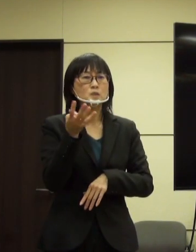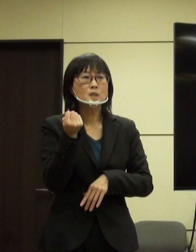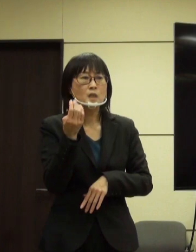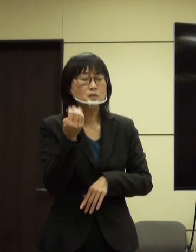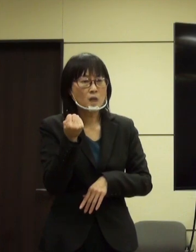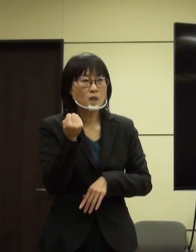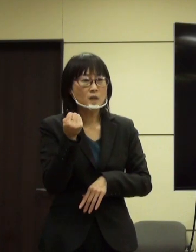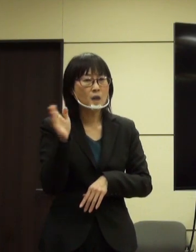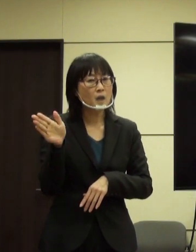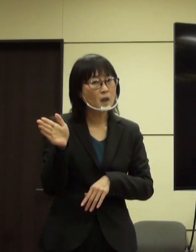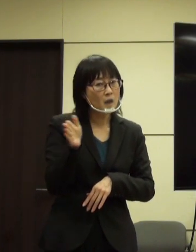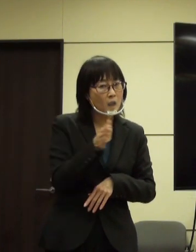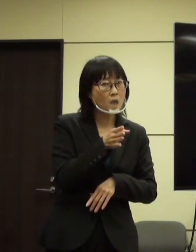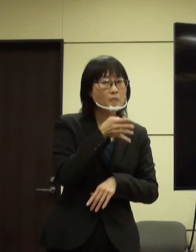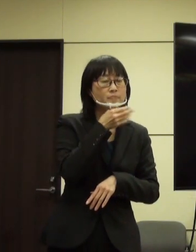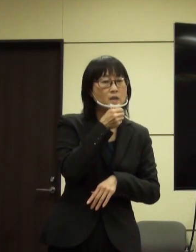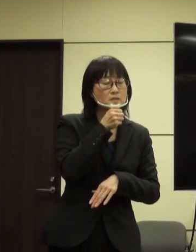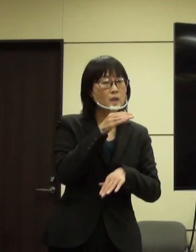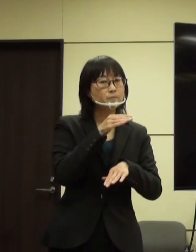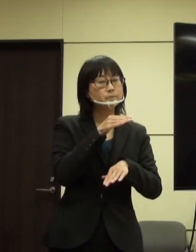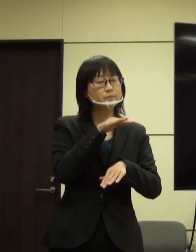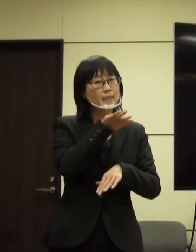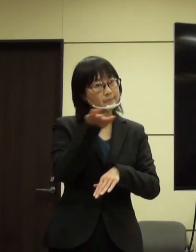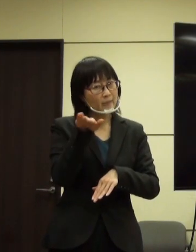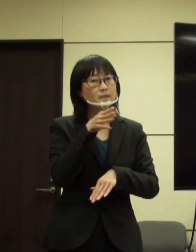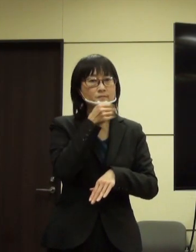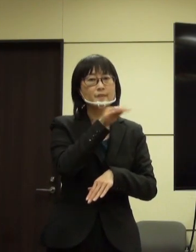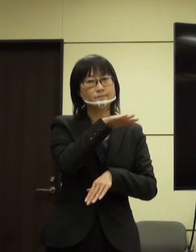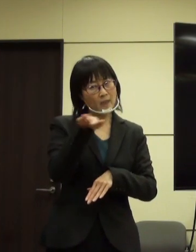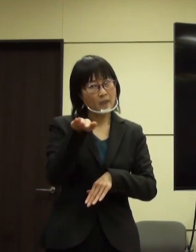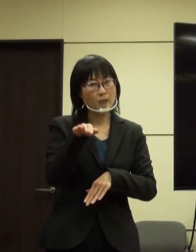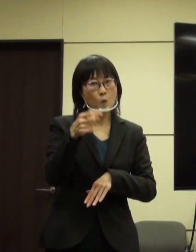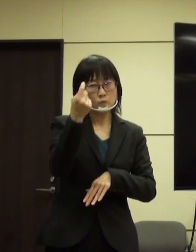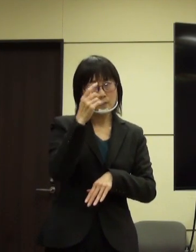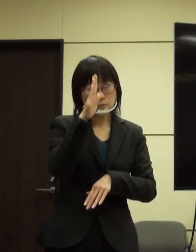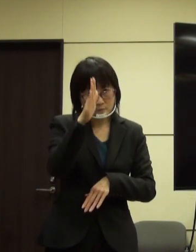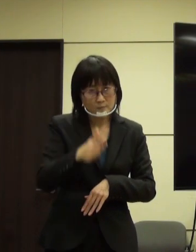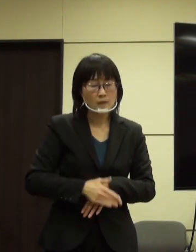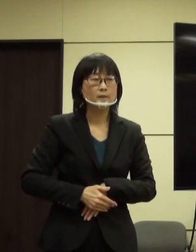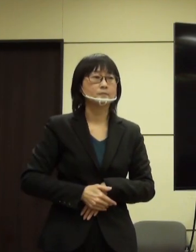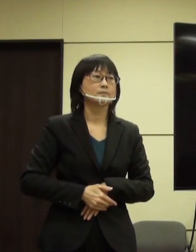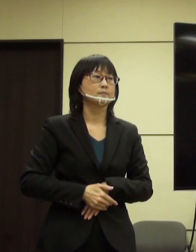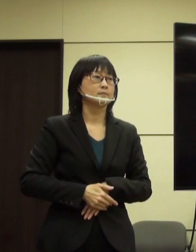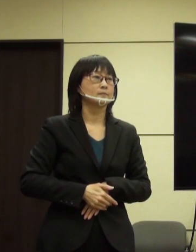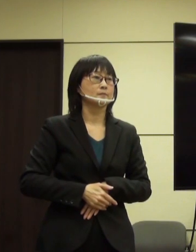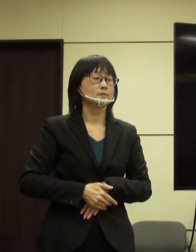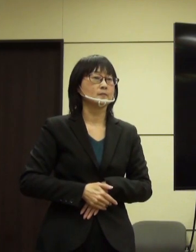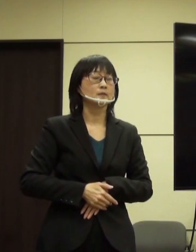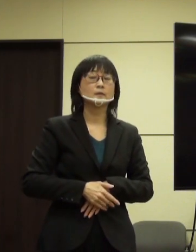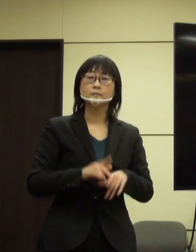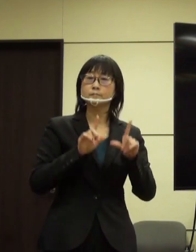完成されたとか8層にはからなればジム買ったどうですか